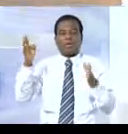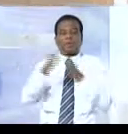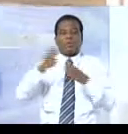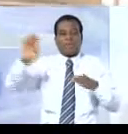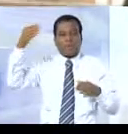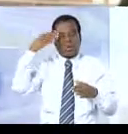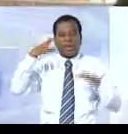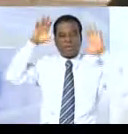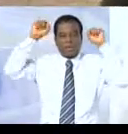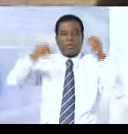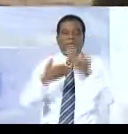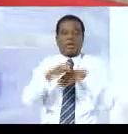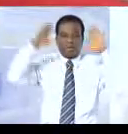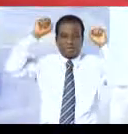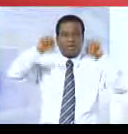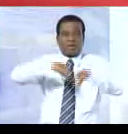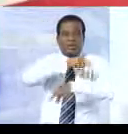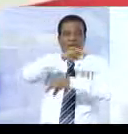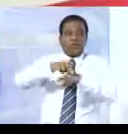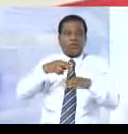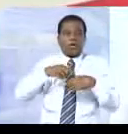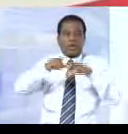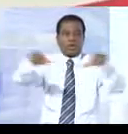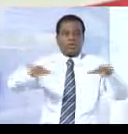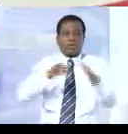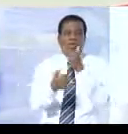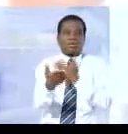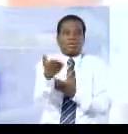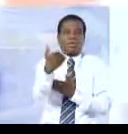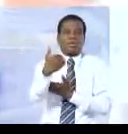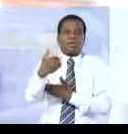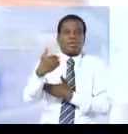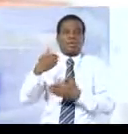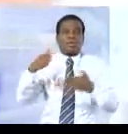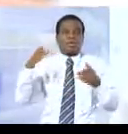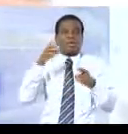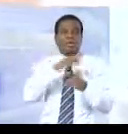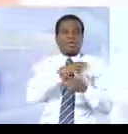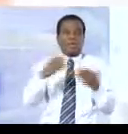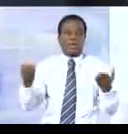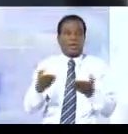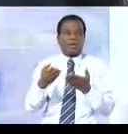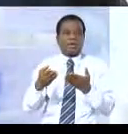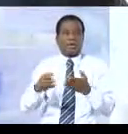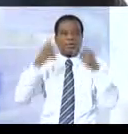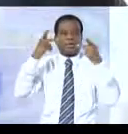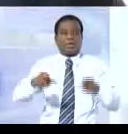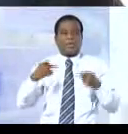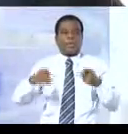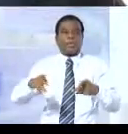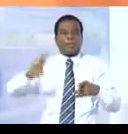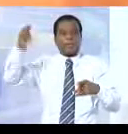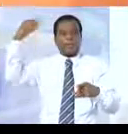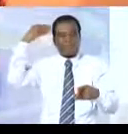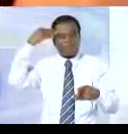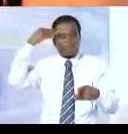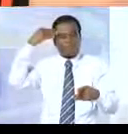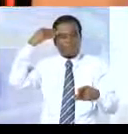le président de la République Alassane Ouattara, a lieu ce matin à la Fondation Félix Houphouët-Boigny, en présence du premier